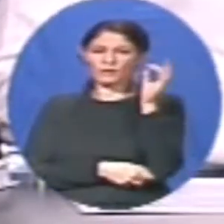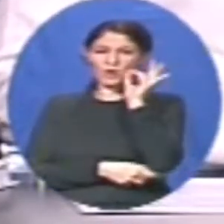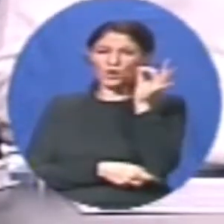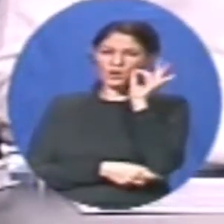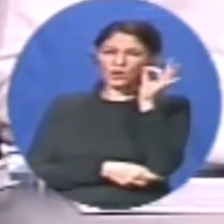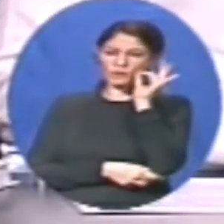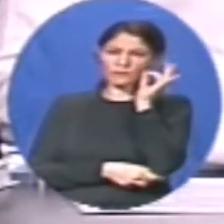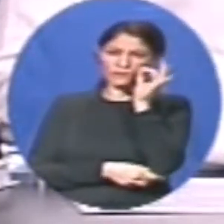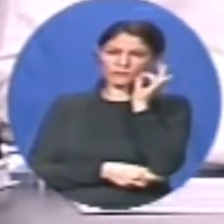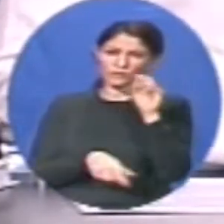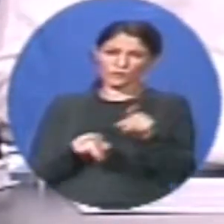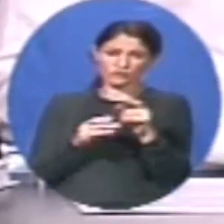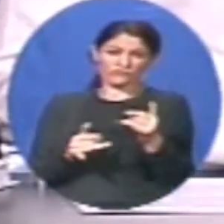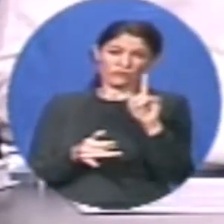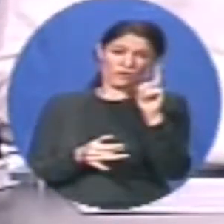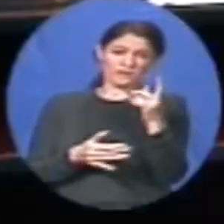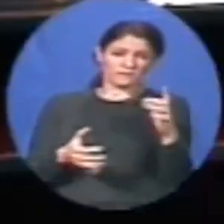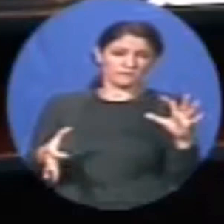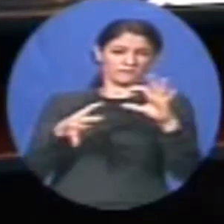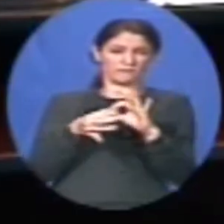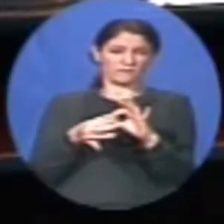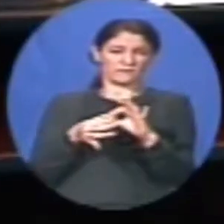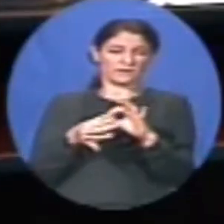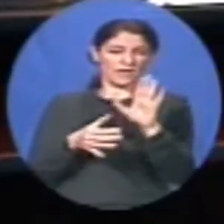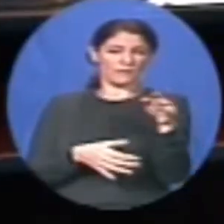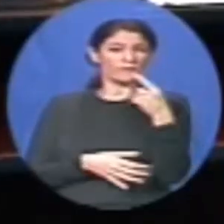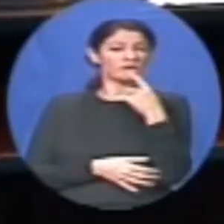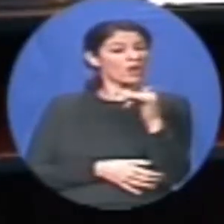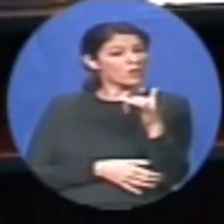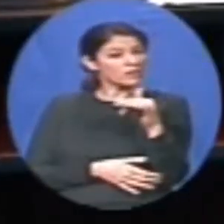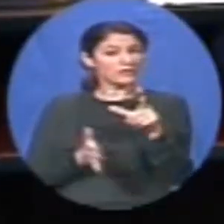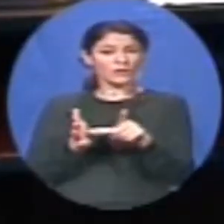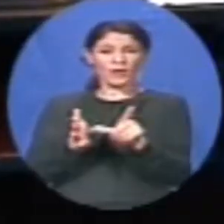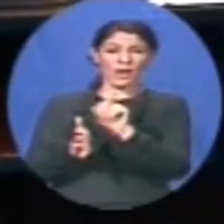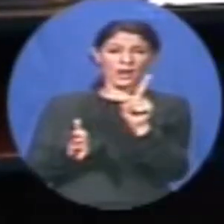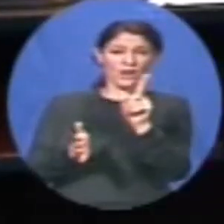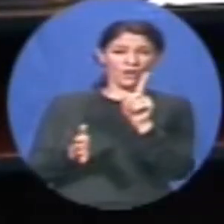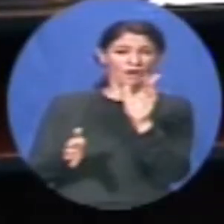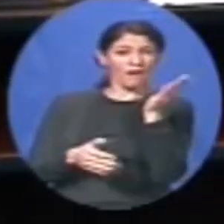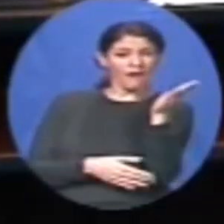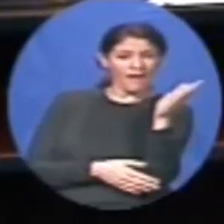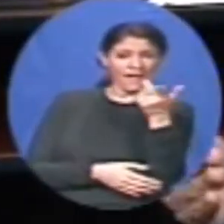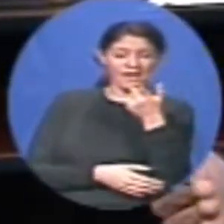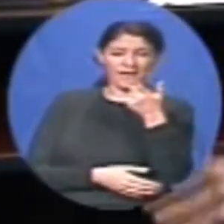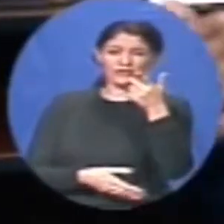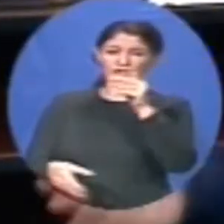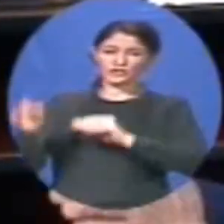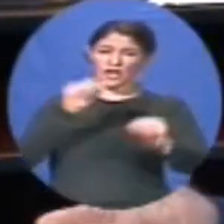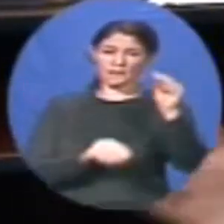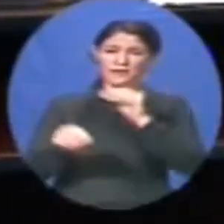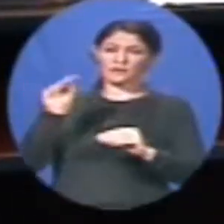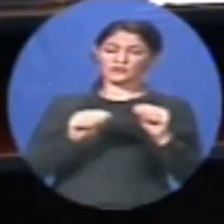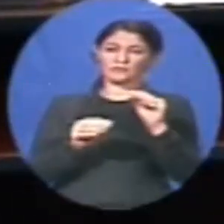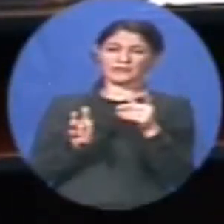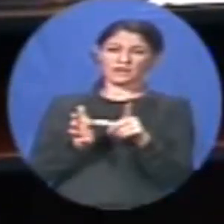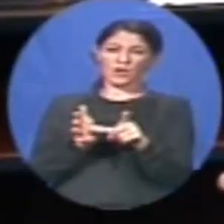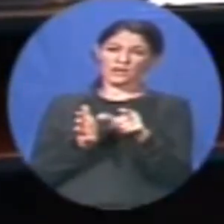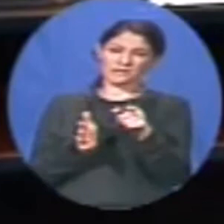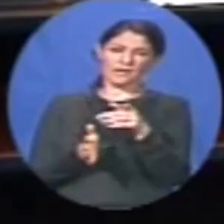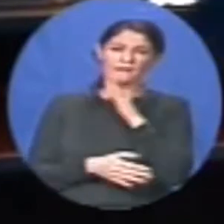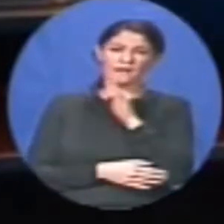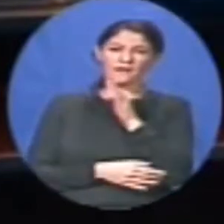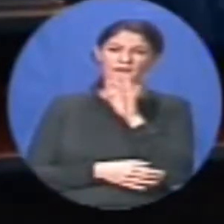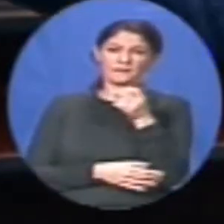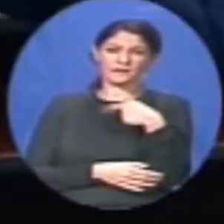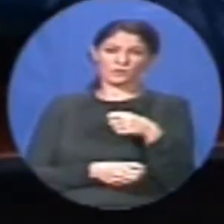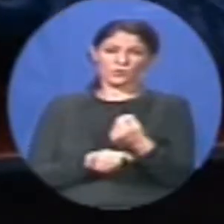היו, באיזשהו מקום זה גם מקרב. כן, הטכנולוגיה לא רעה. השימוש בטכנולוגיה. אם אנחנו אנחנו עושים את זה, במקום להיפגש, זה כבר בעייתי. אבל מצד